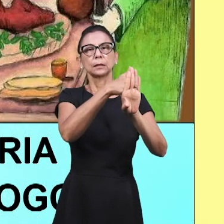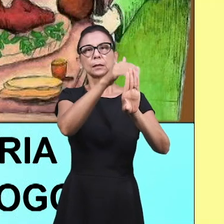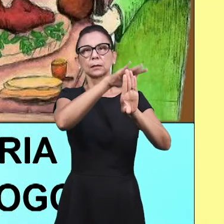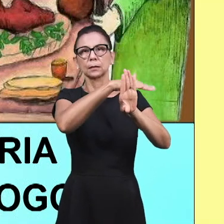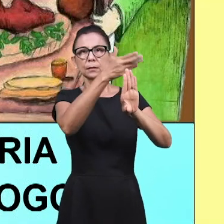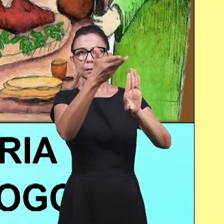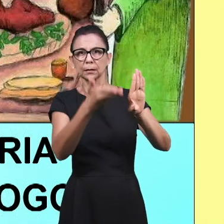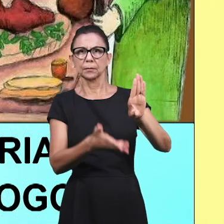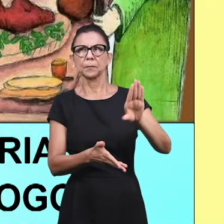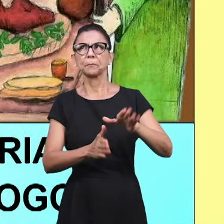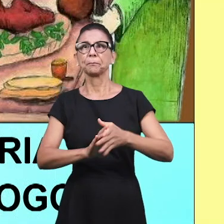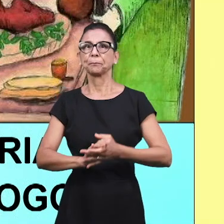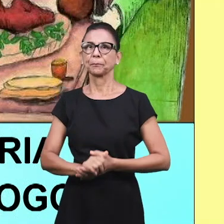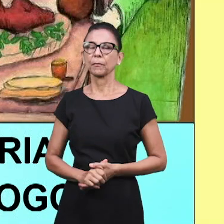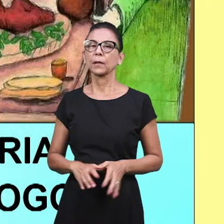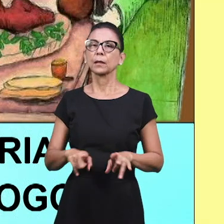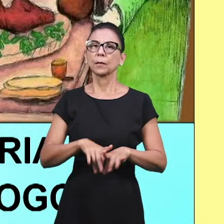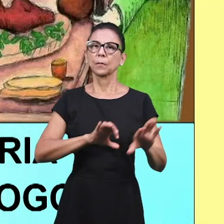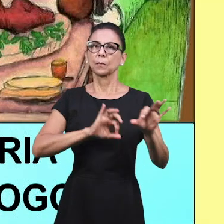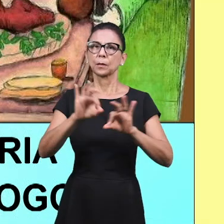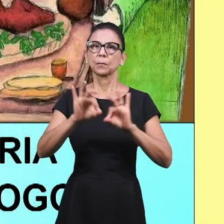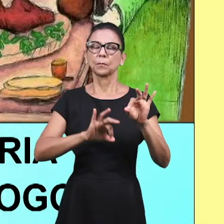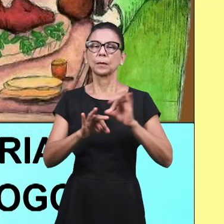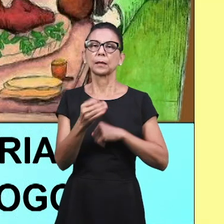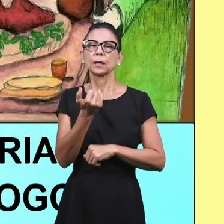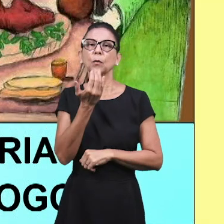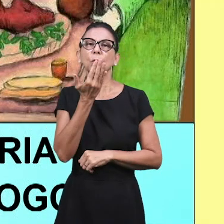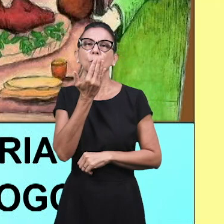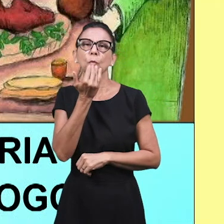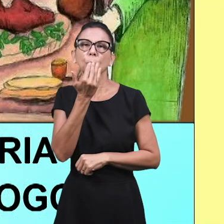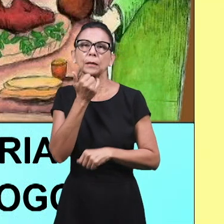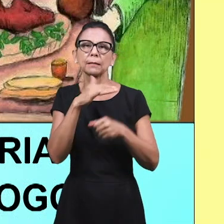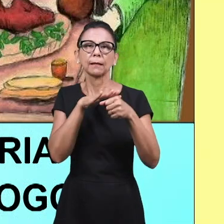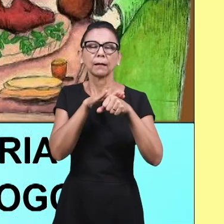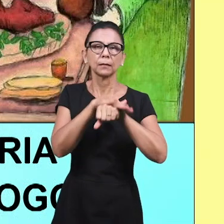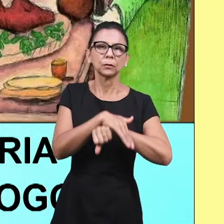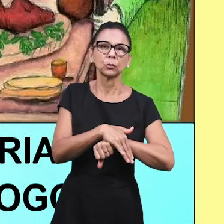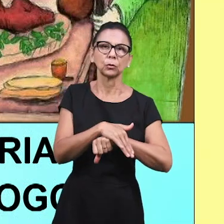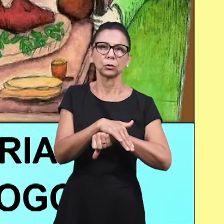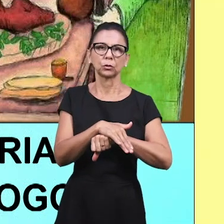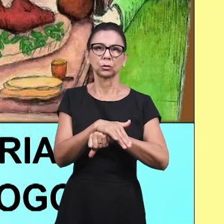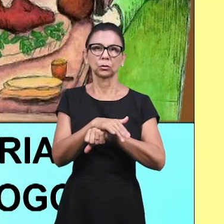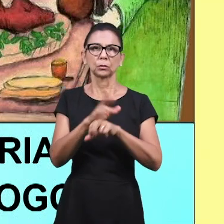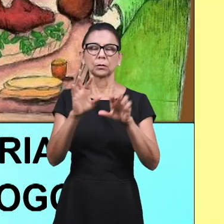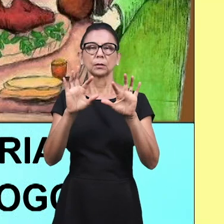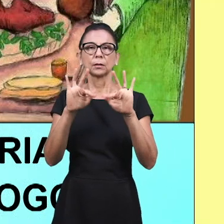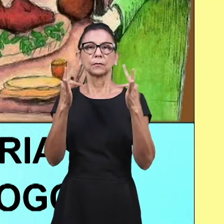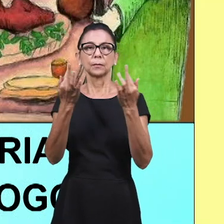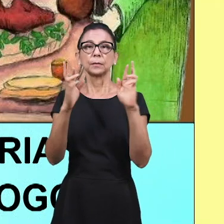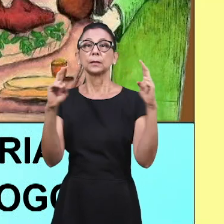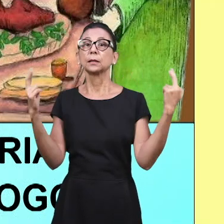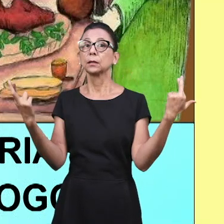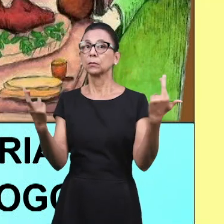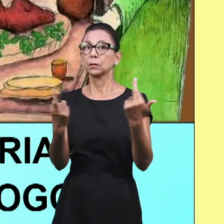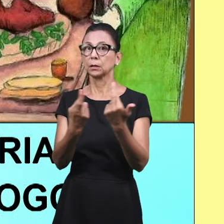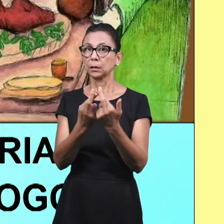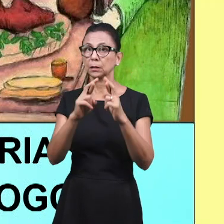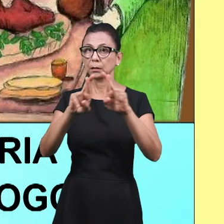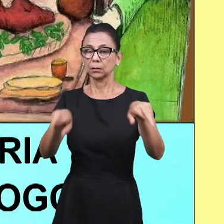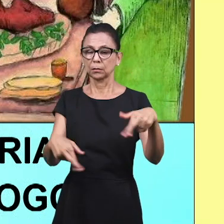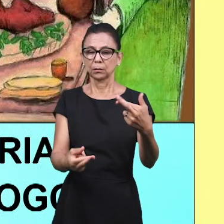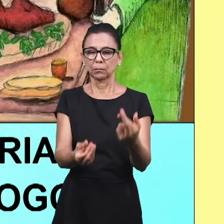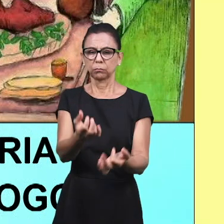aurait un dîner, une fête. Toutes les familles réunies devraient manger l'agneau rôti au